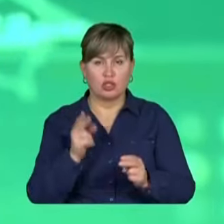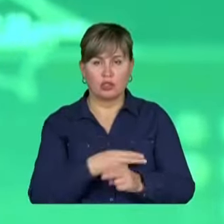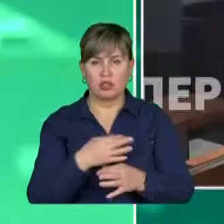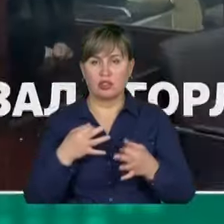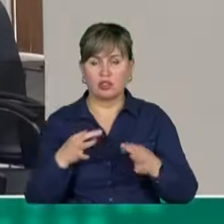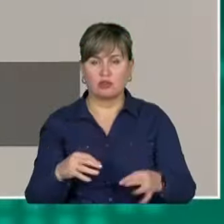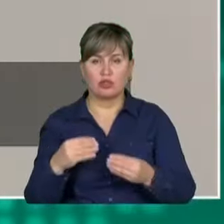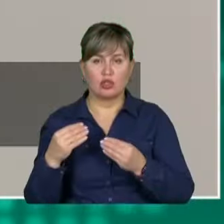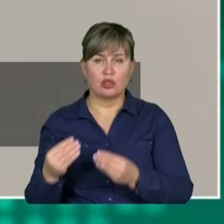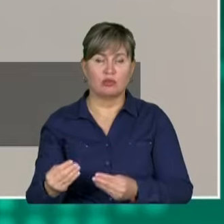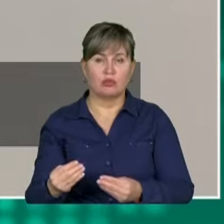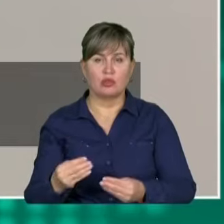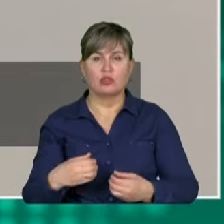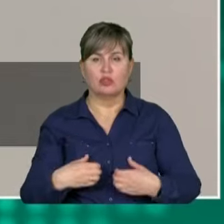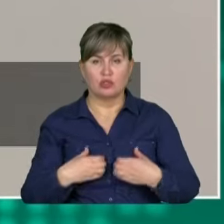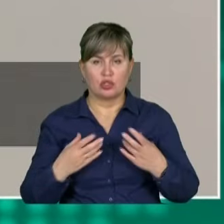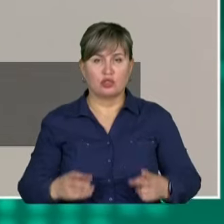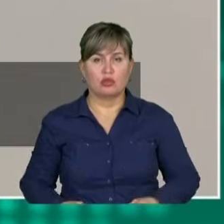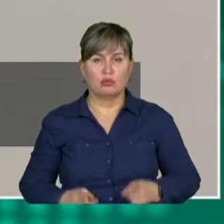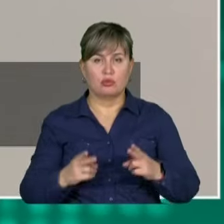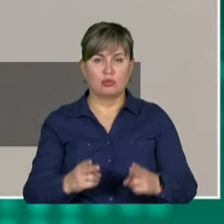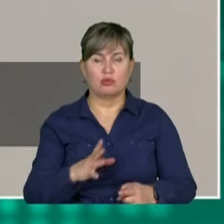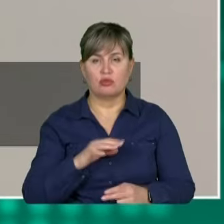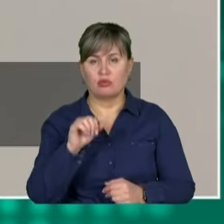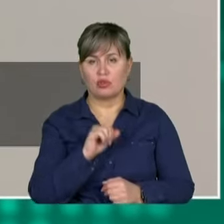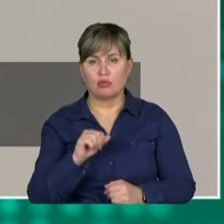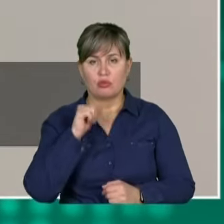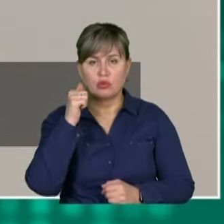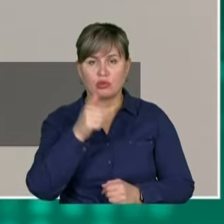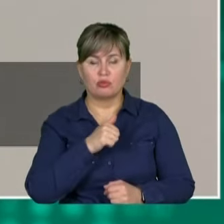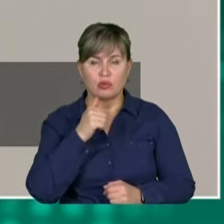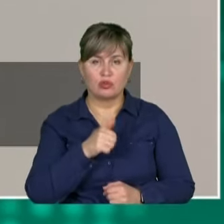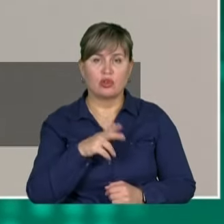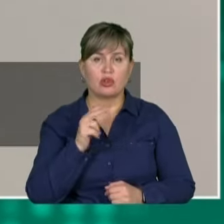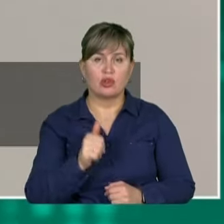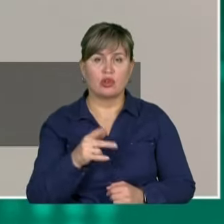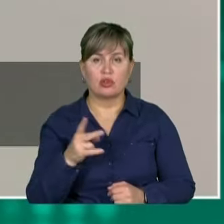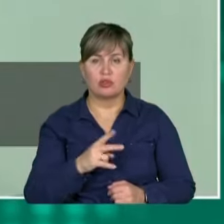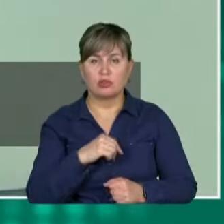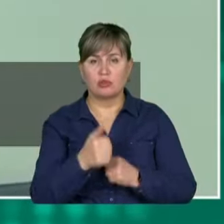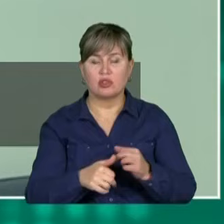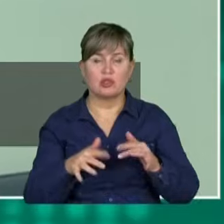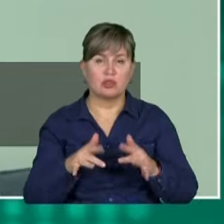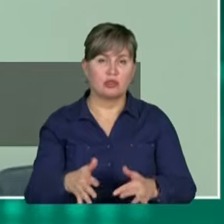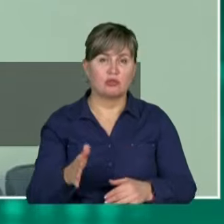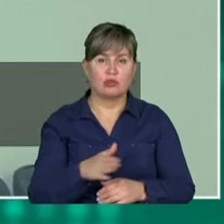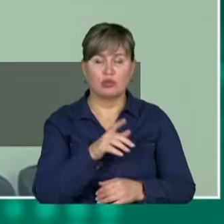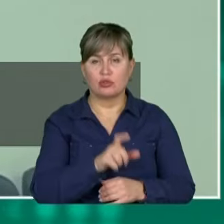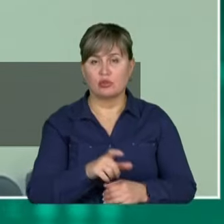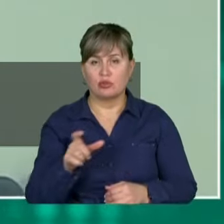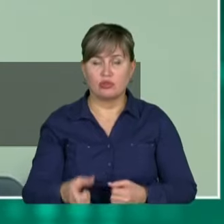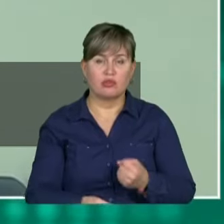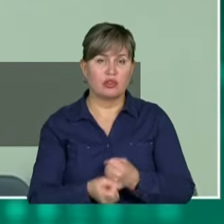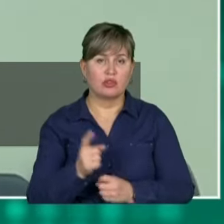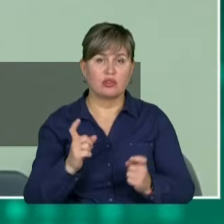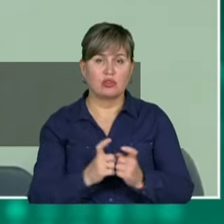свободы. Напомню, шокирующее преступление произошло в августе прошлого года. Как следует из материалов дела, между супругами возник